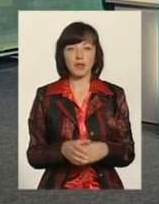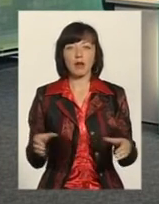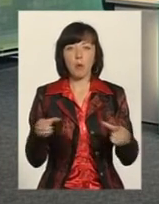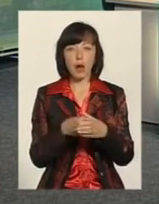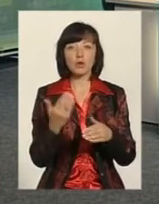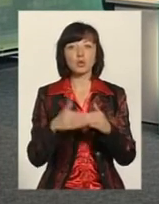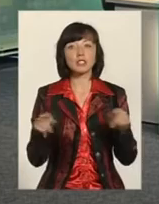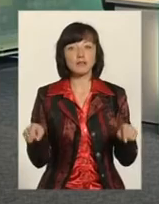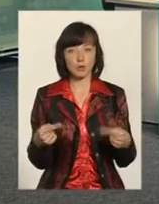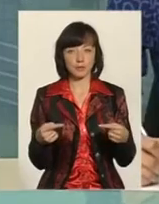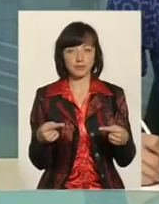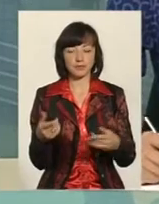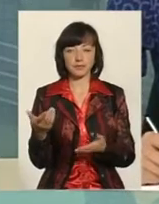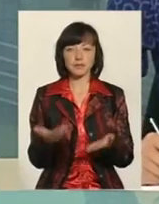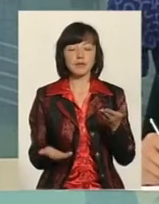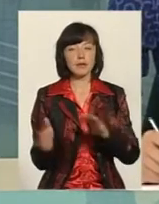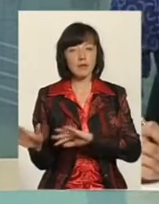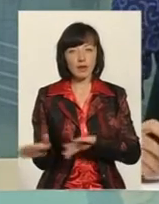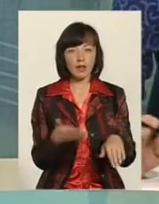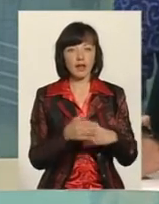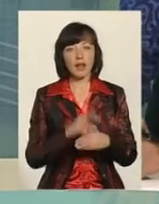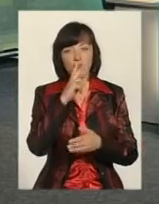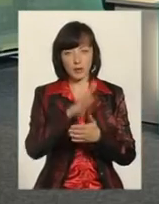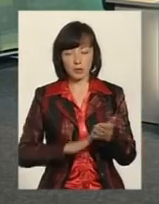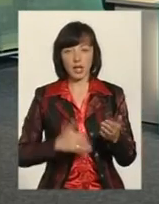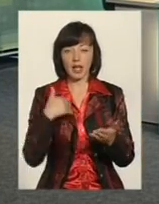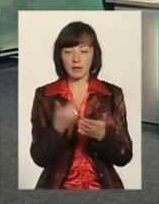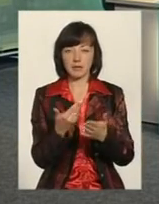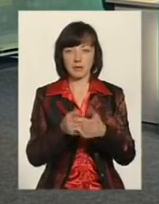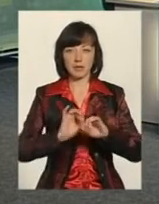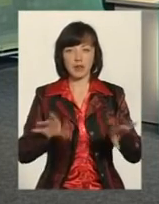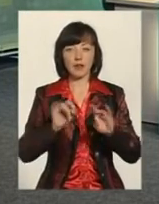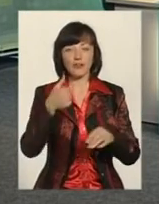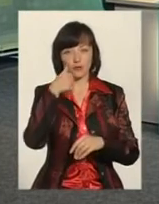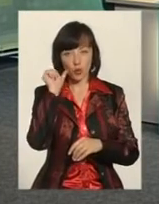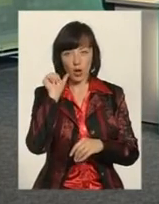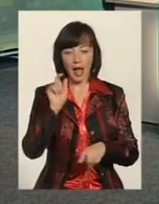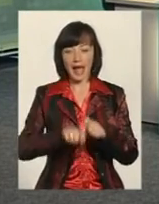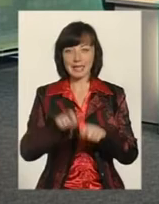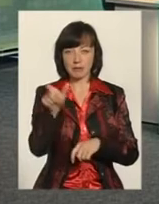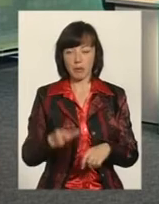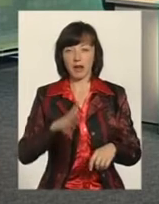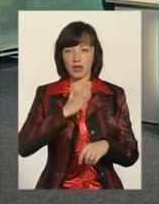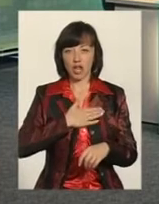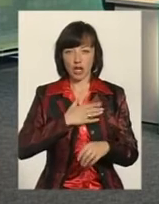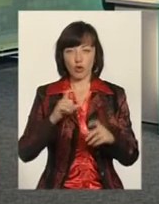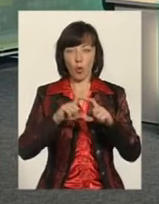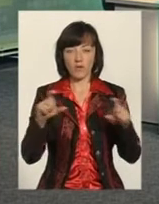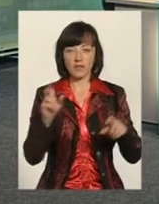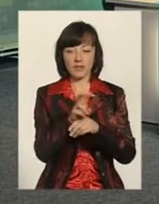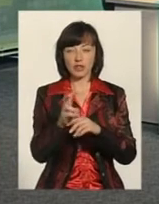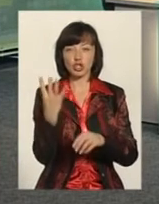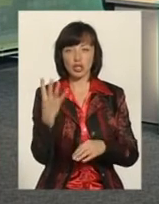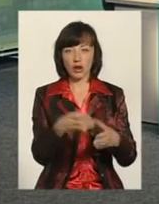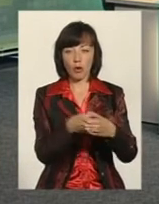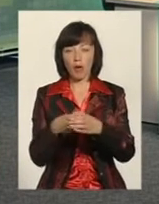створена. Якщо говорити про... От я вам, вибачаюсь, я вам наведу приклад. Буквально вчора експерт нашого офісу відвідала